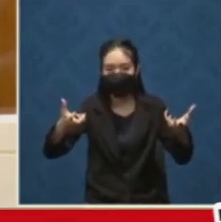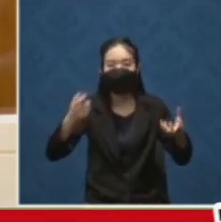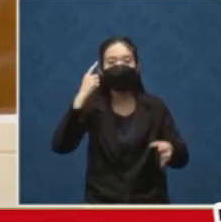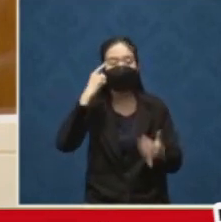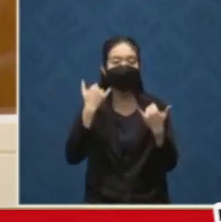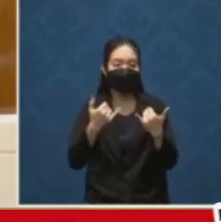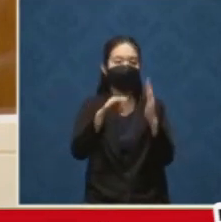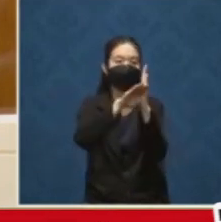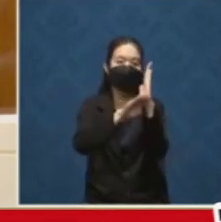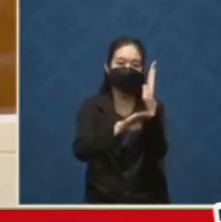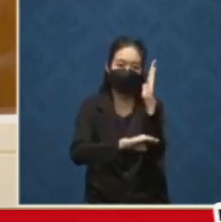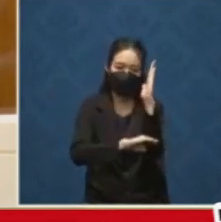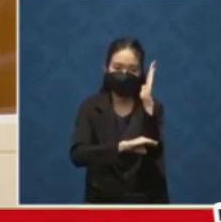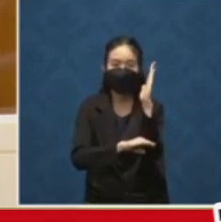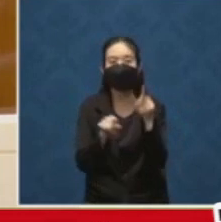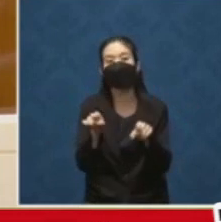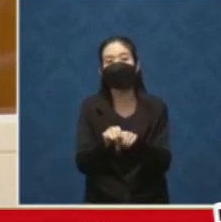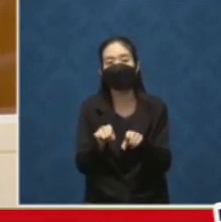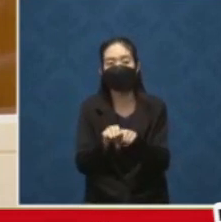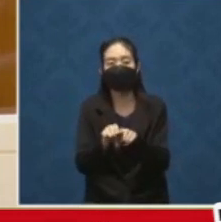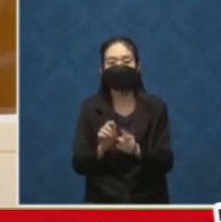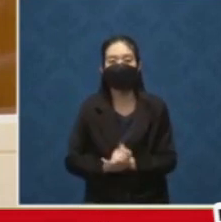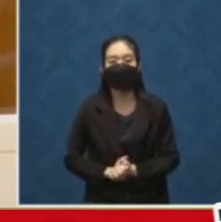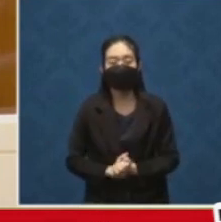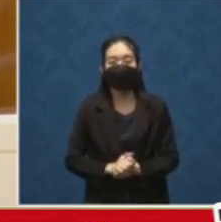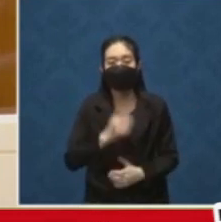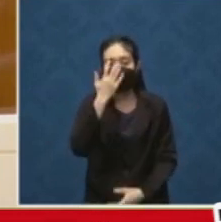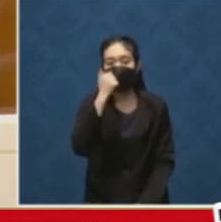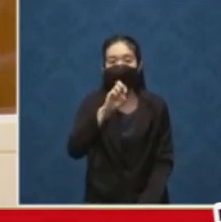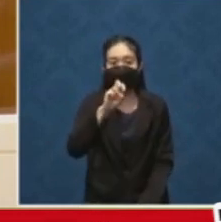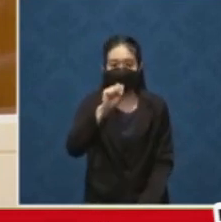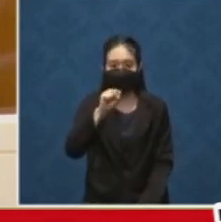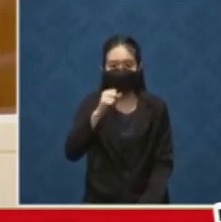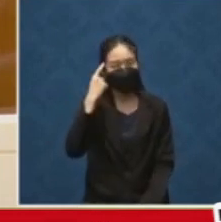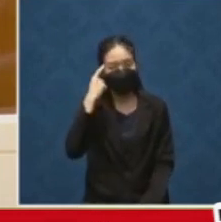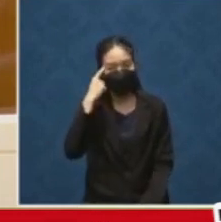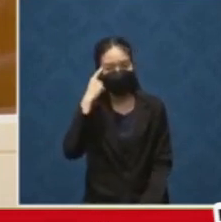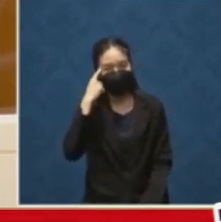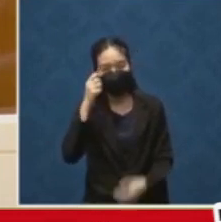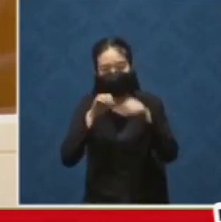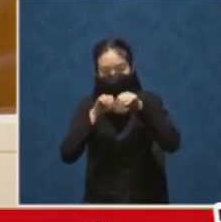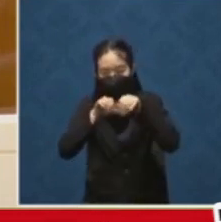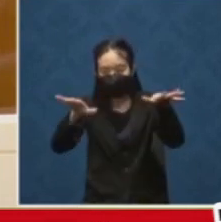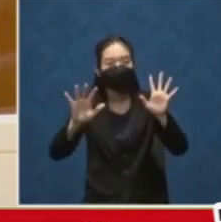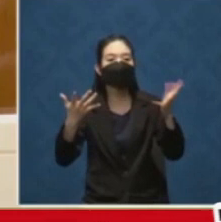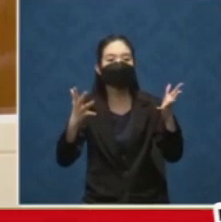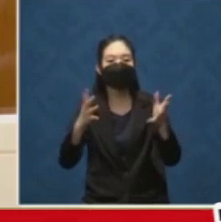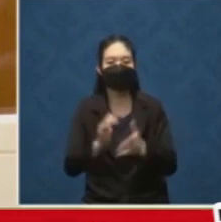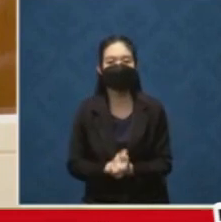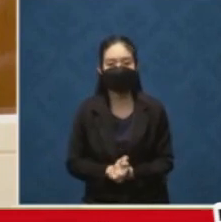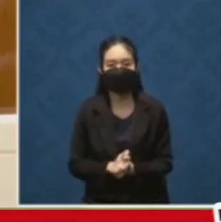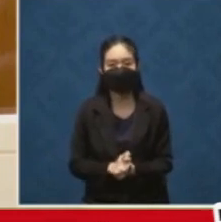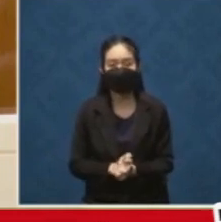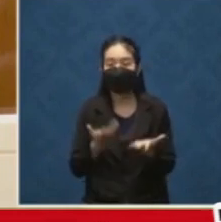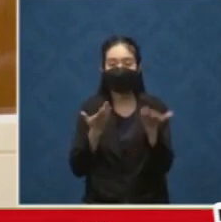ผมวาตรงนี้ ก็มีข้บวนการมีขั้นตอนในการที่จะทำให้ข้อสอบนั้น ไม่รอะไร